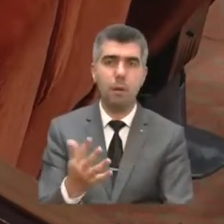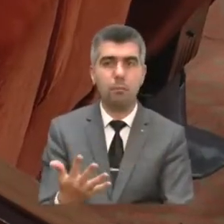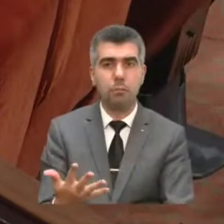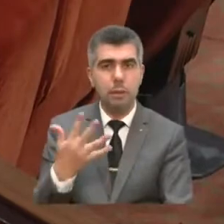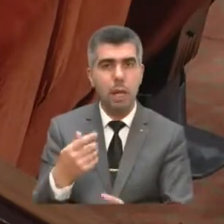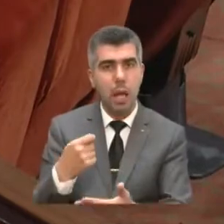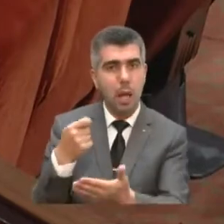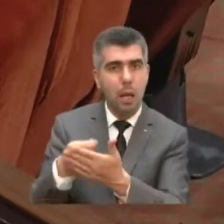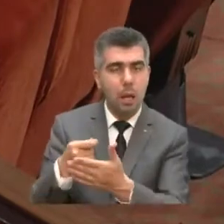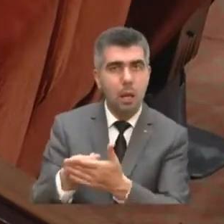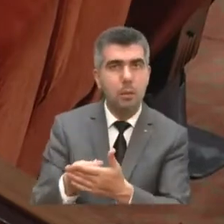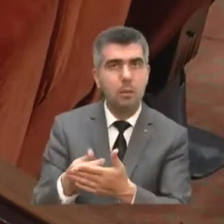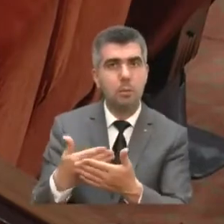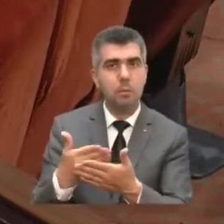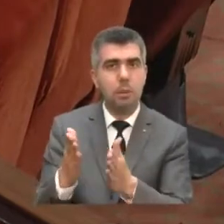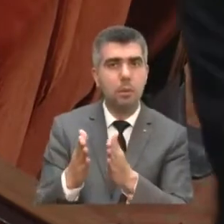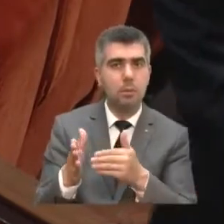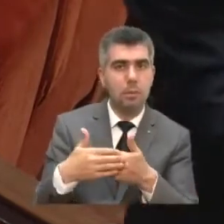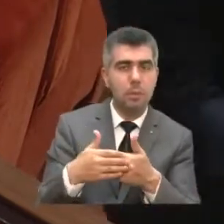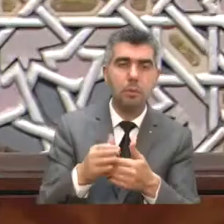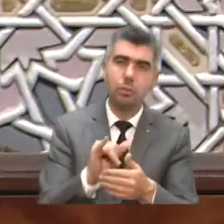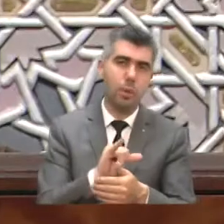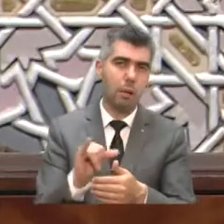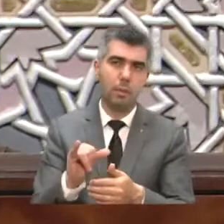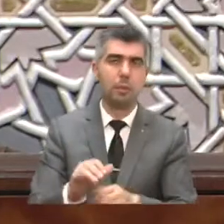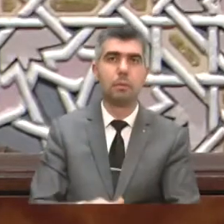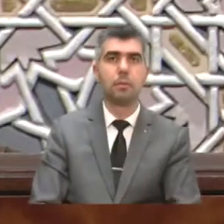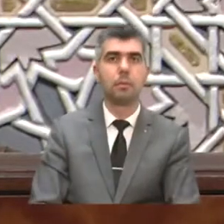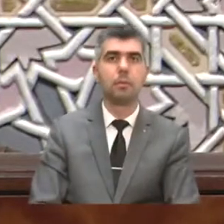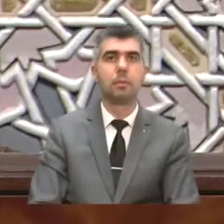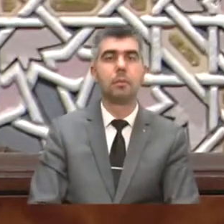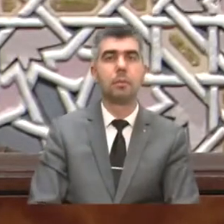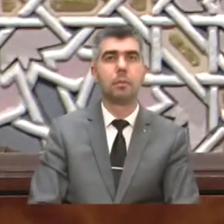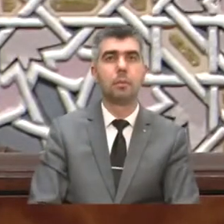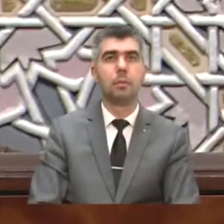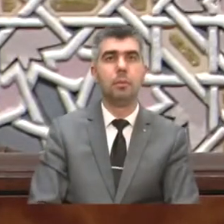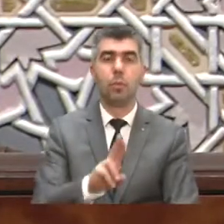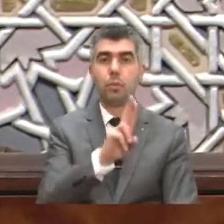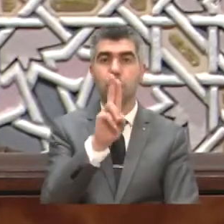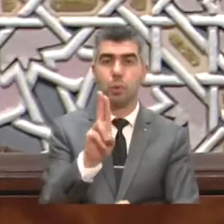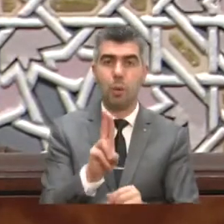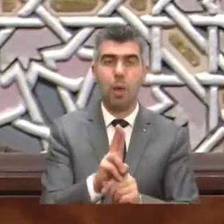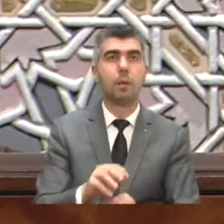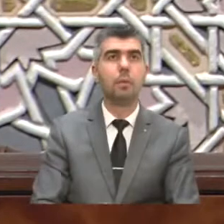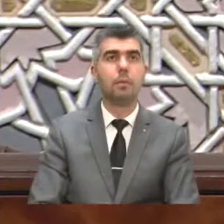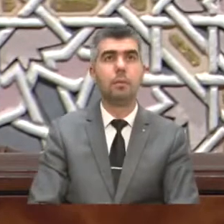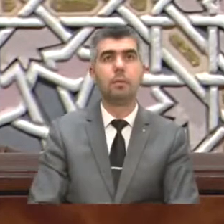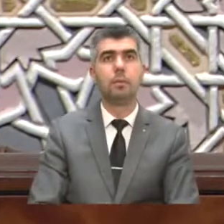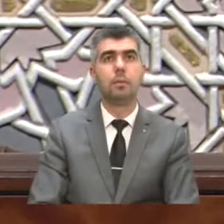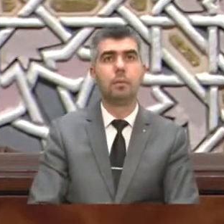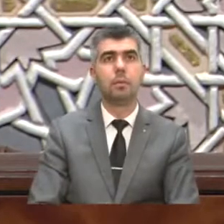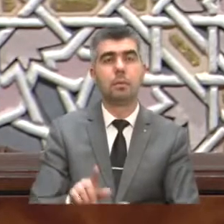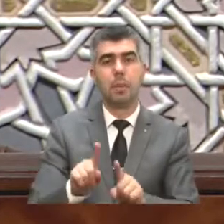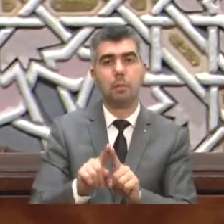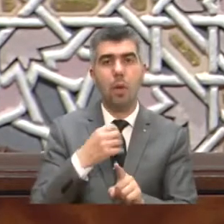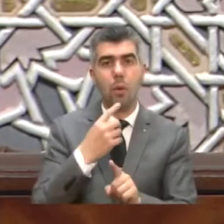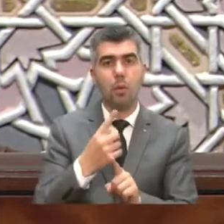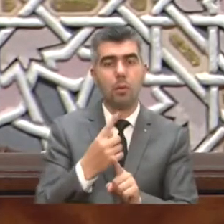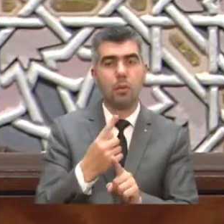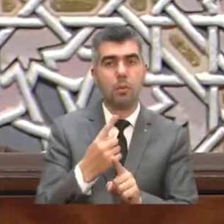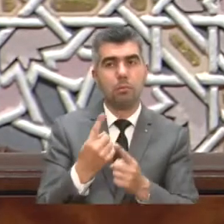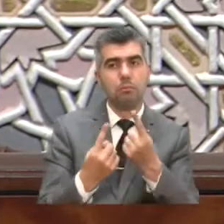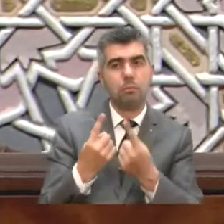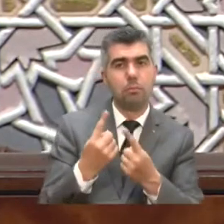الناس والهادشي راه ما منو والو. وشكرا. شكرا سيد الوزير. سؤال موالي خاص باختلالات سير ملاعب